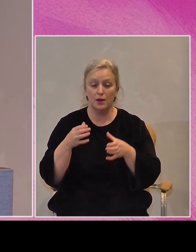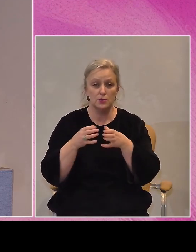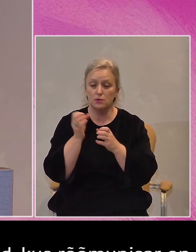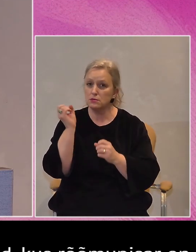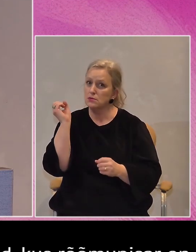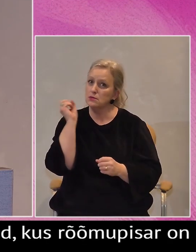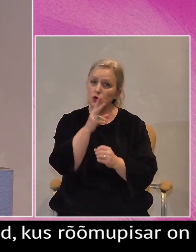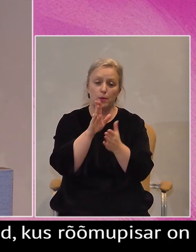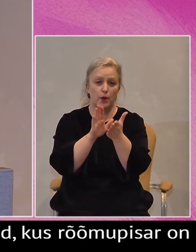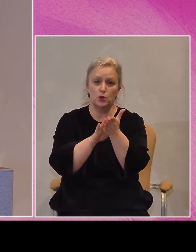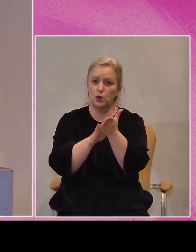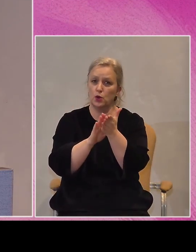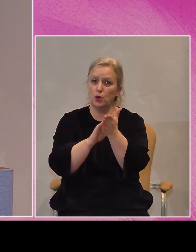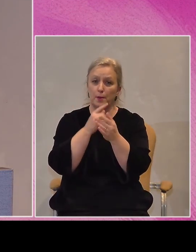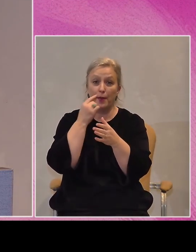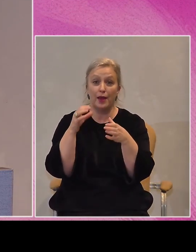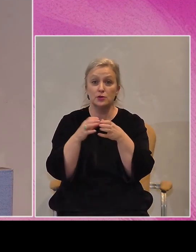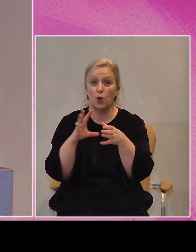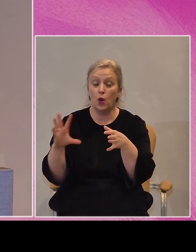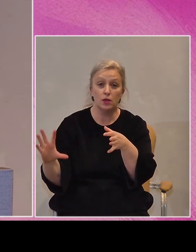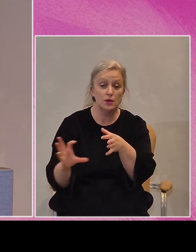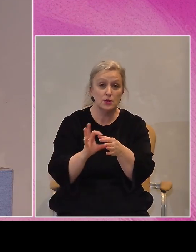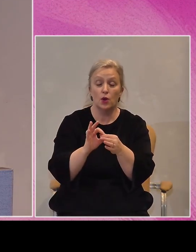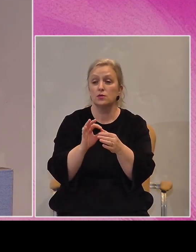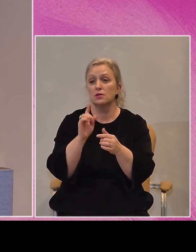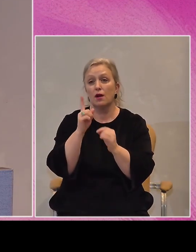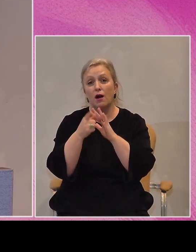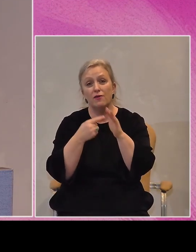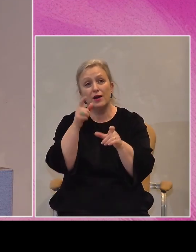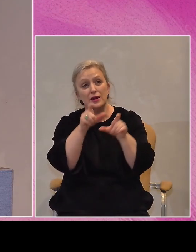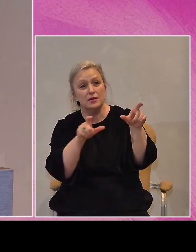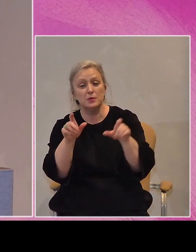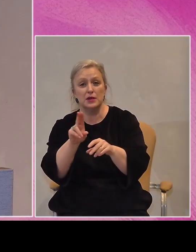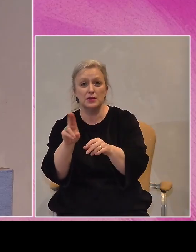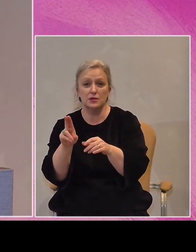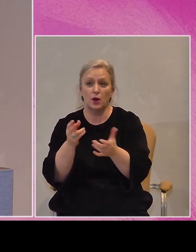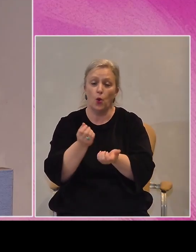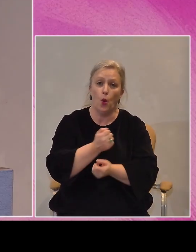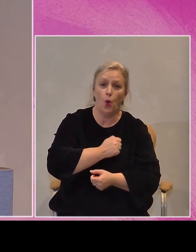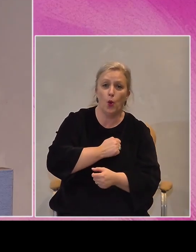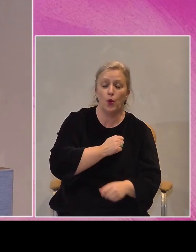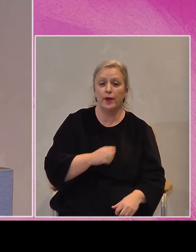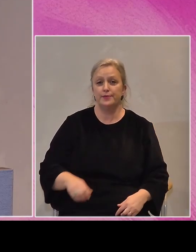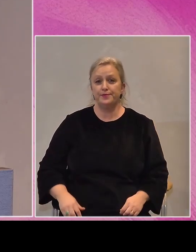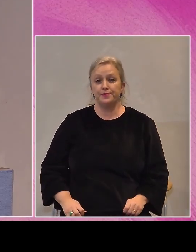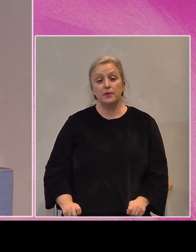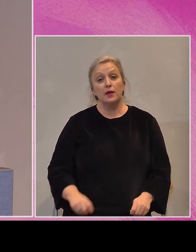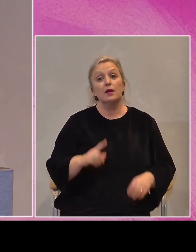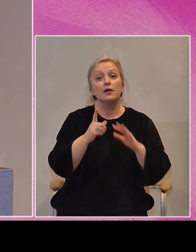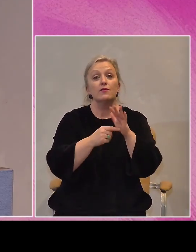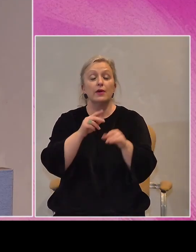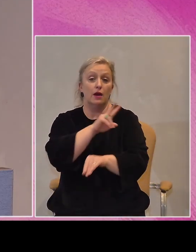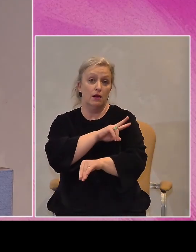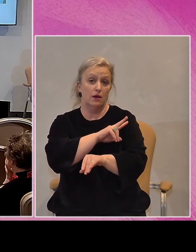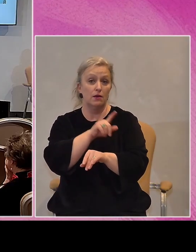kes on seotud, vaid ka inimesed, kes elavad kaasa emmale. Üks küsimus on veel tulnud online'is, et mida te arstina tunnete,